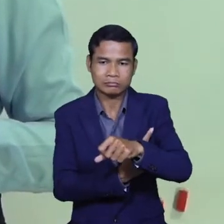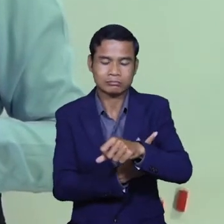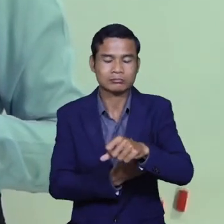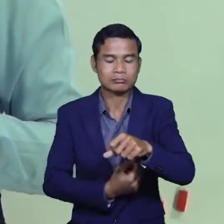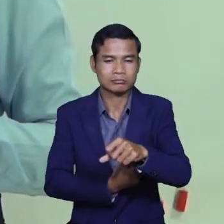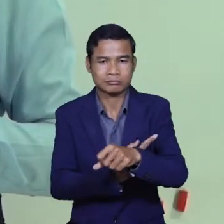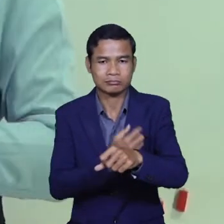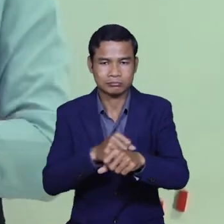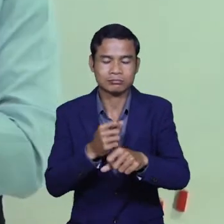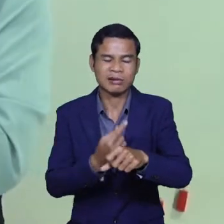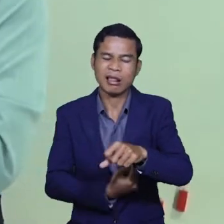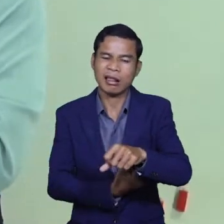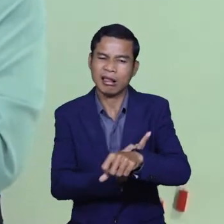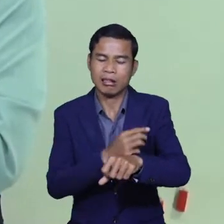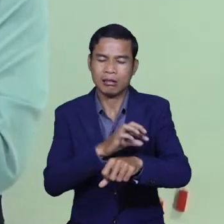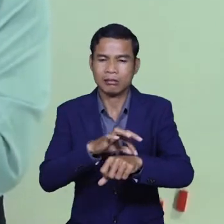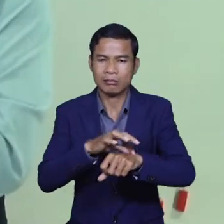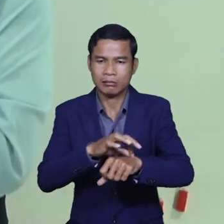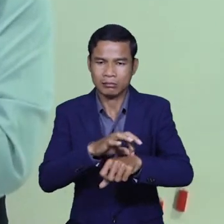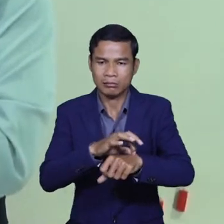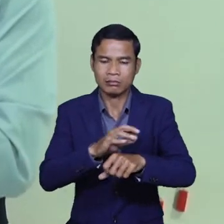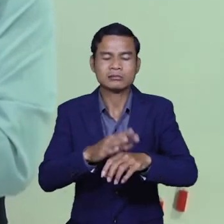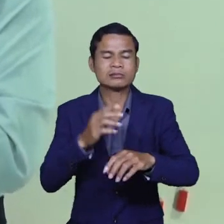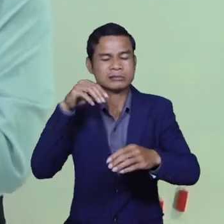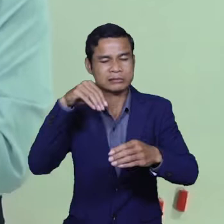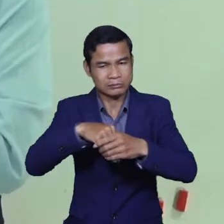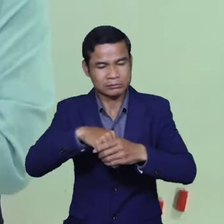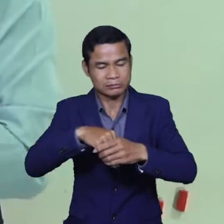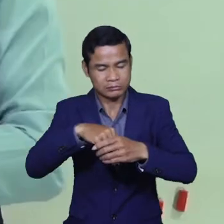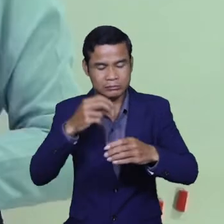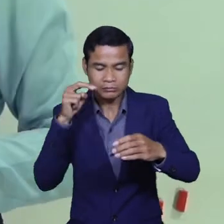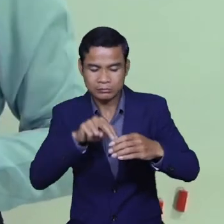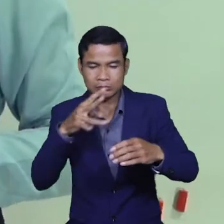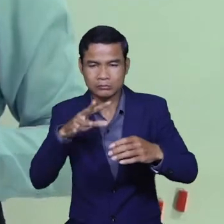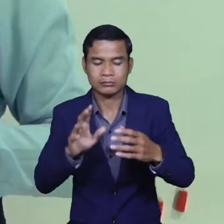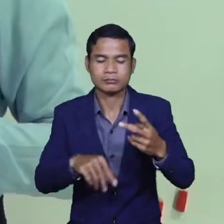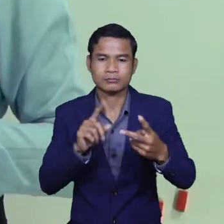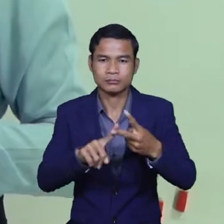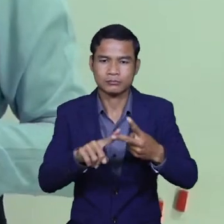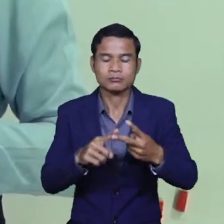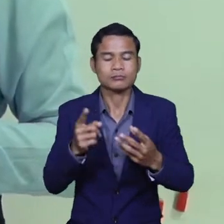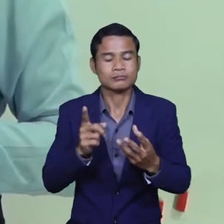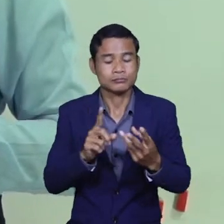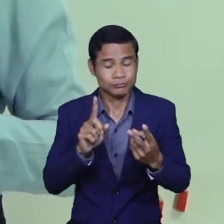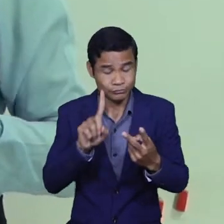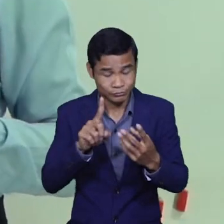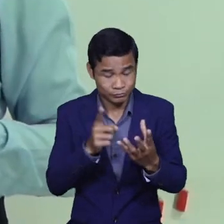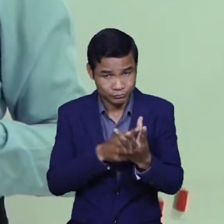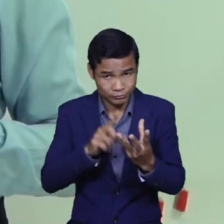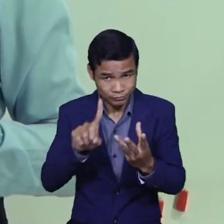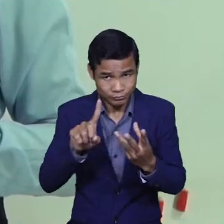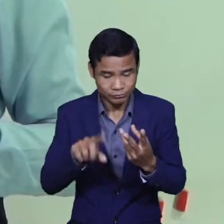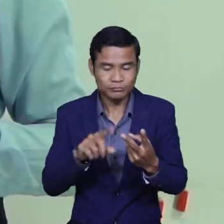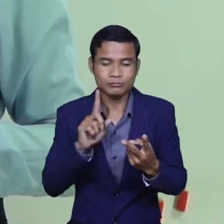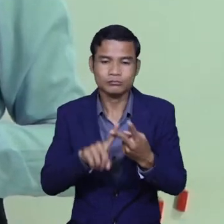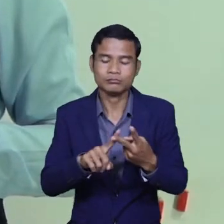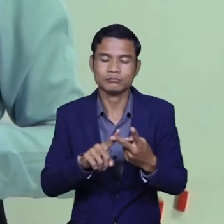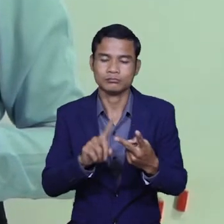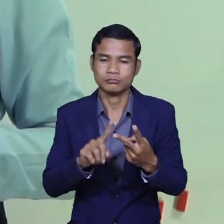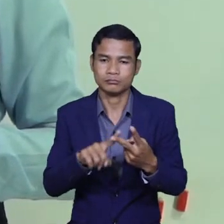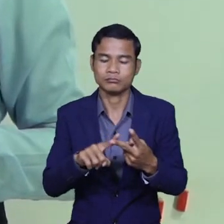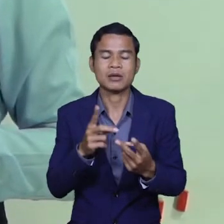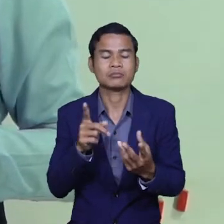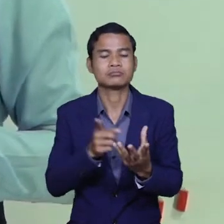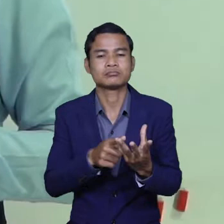ឬក៏ស្បែករបស់យើងទេចាគឺវាបាក់នៅខាងក្នុងណាកូនណាចាហ៎ប្រភេទមួយទៀតចាគឺជាប្រ